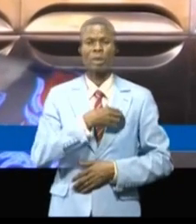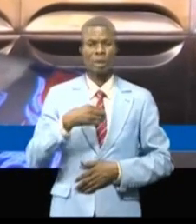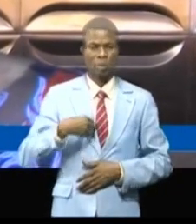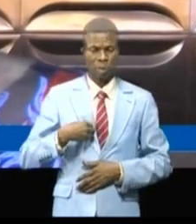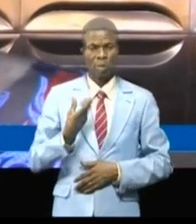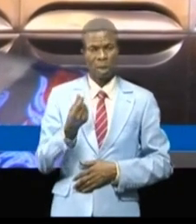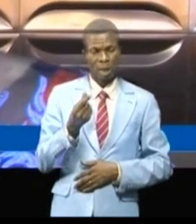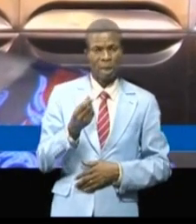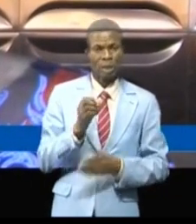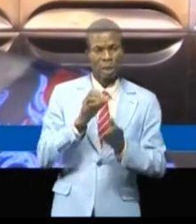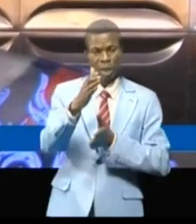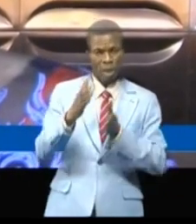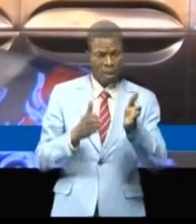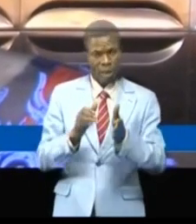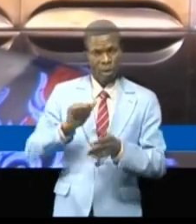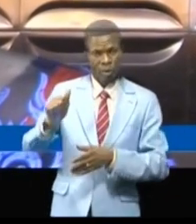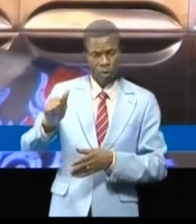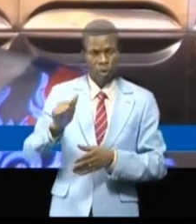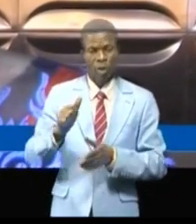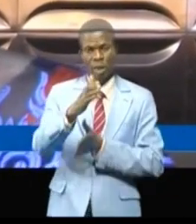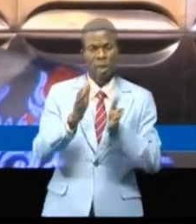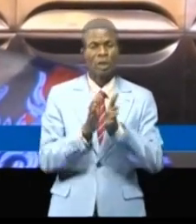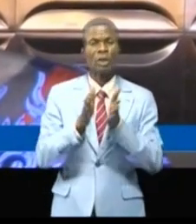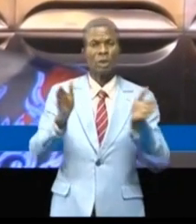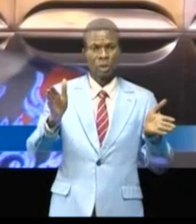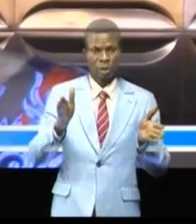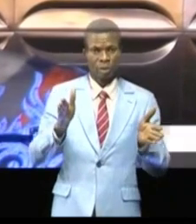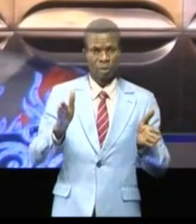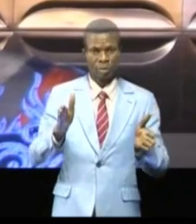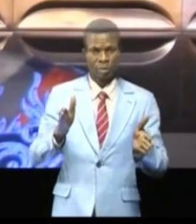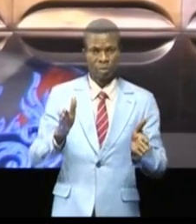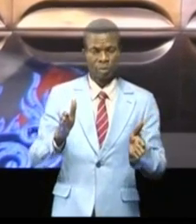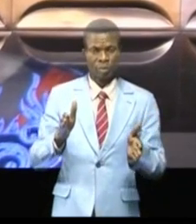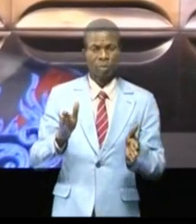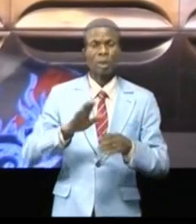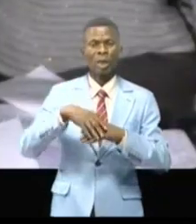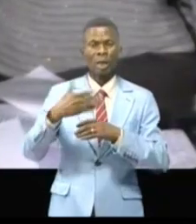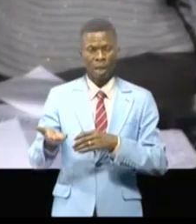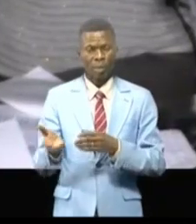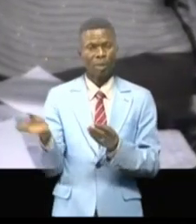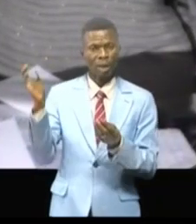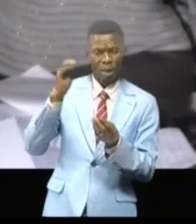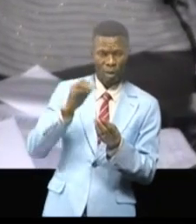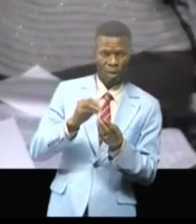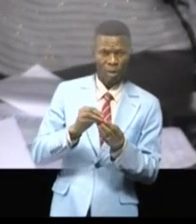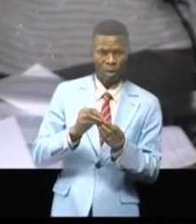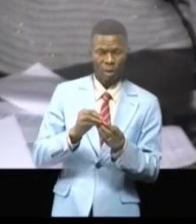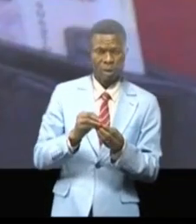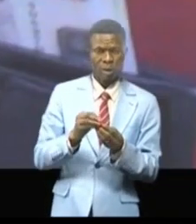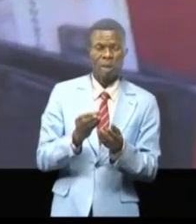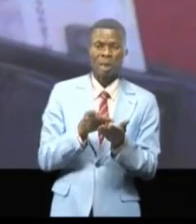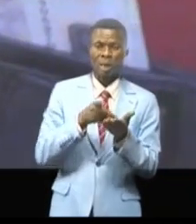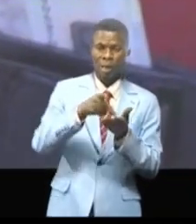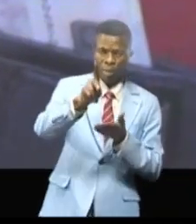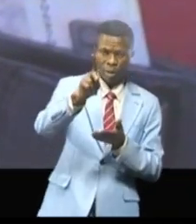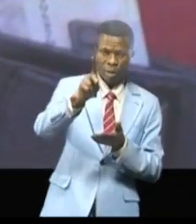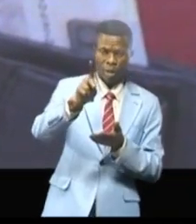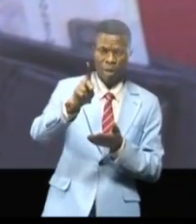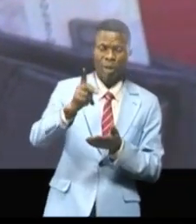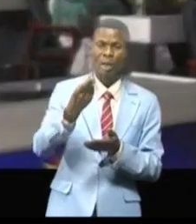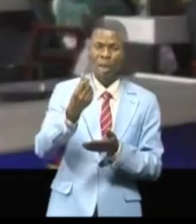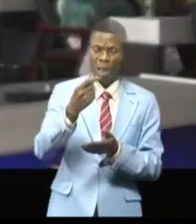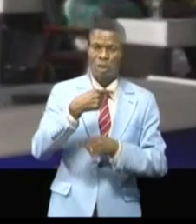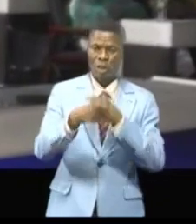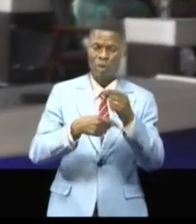comptes collectifs. Ça sera suivi par le versement de fonds de